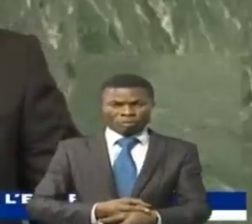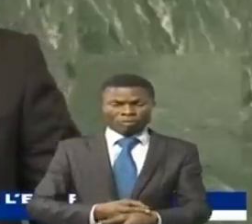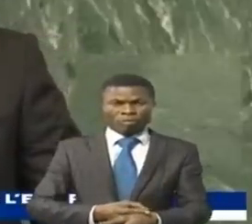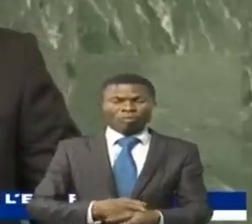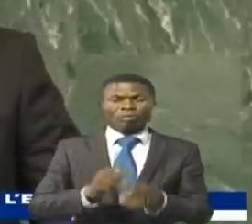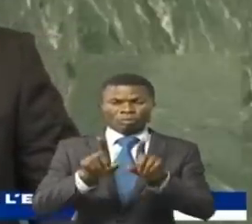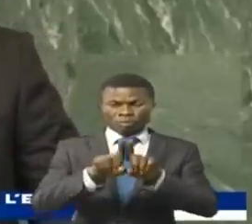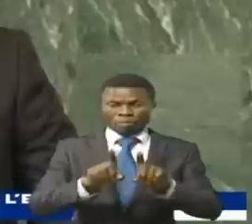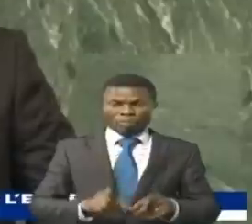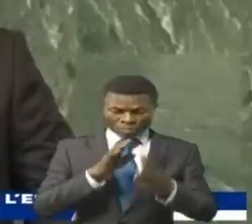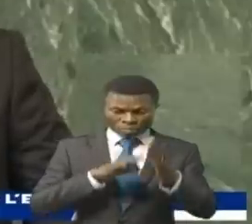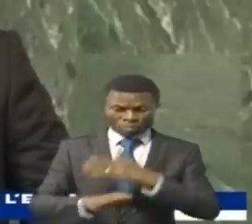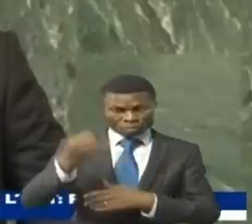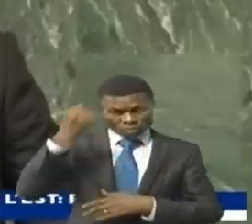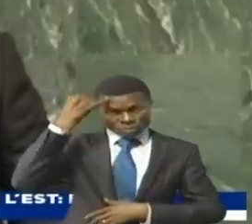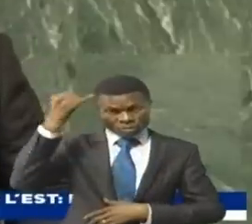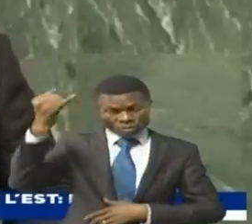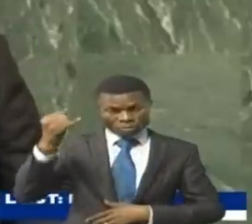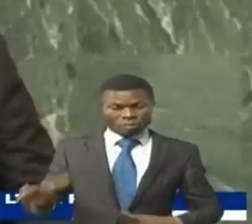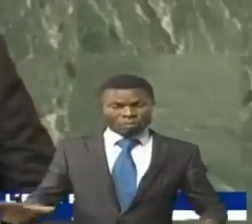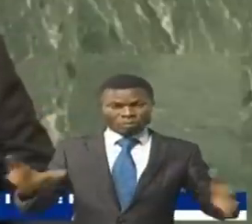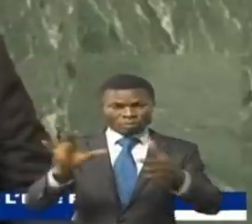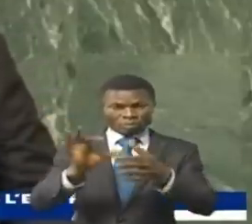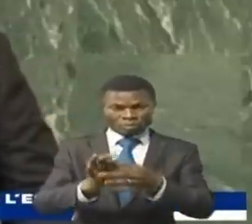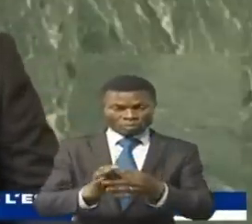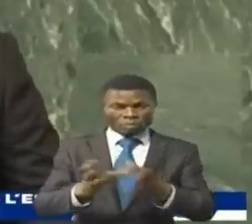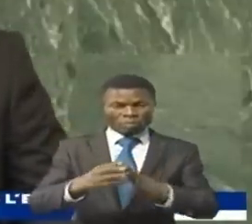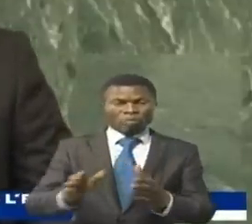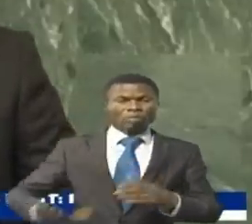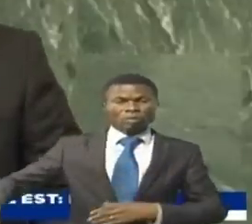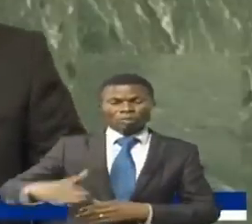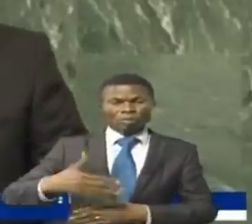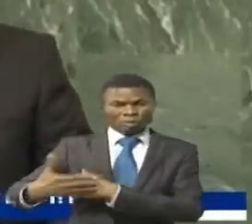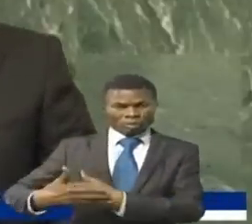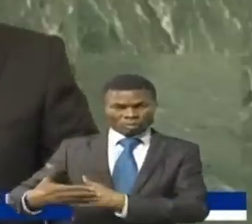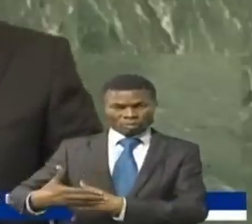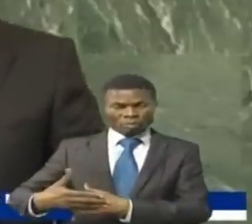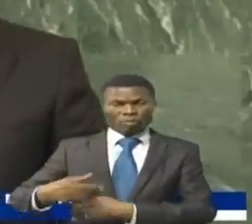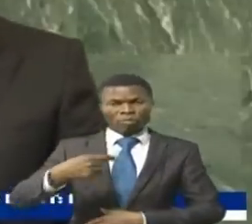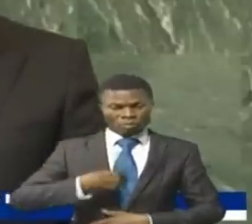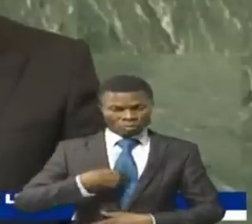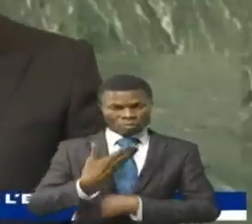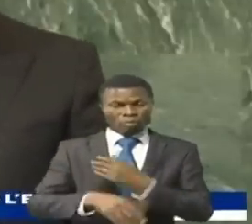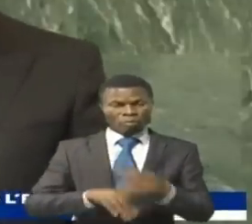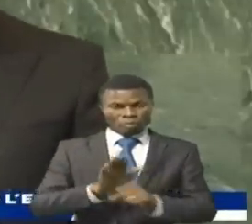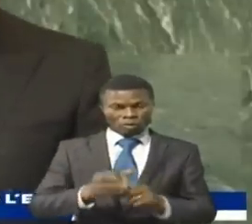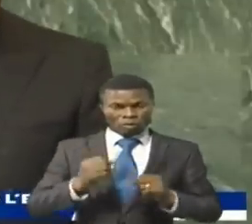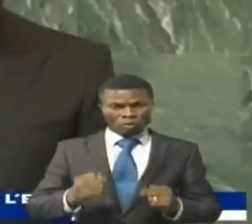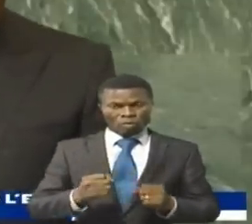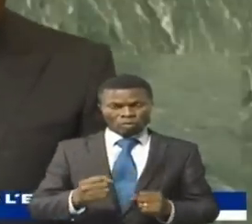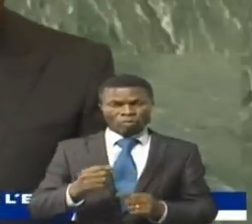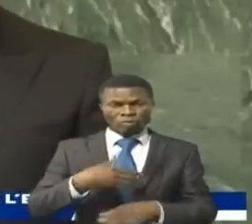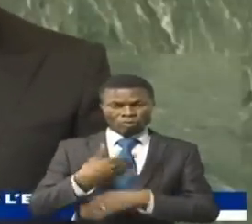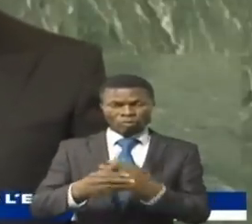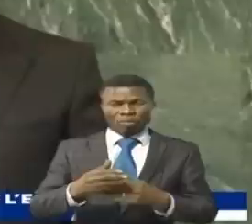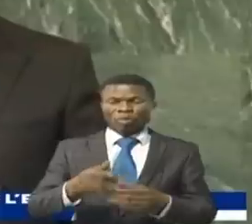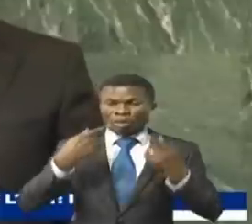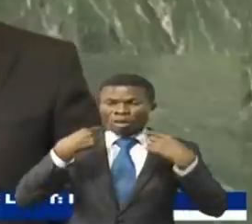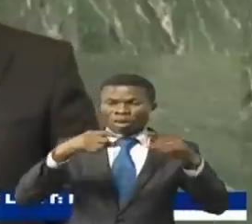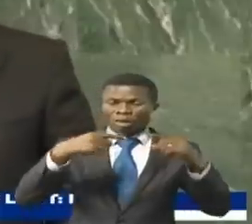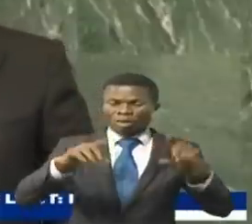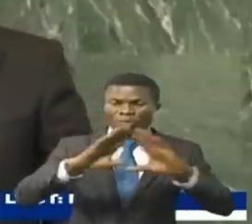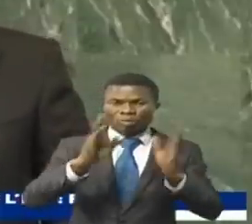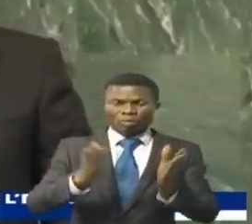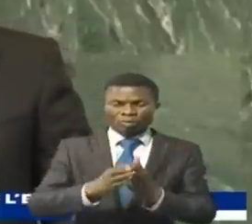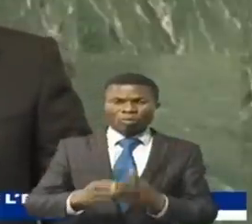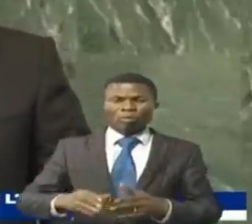M'inscrivant dans une philosophie de réconciliation avec nos voisins, je n'ai ménagé aucun effort pour rassurer les chefs d'État des pays